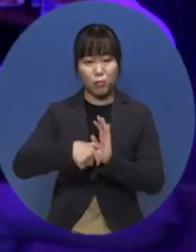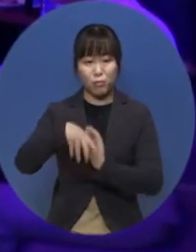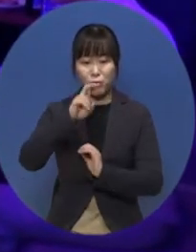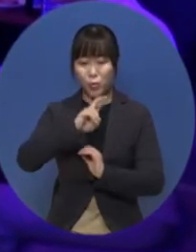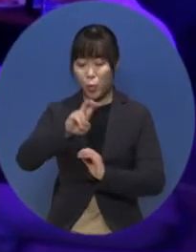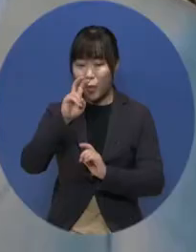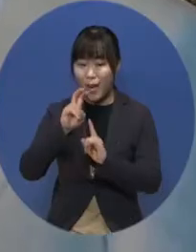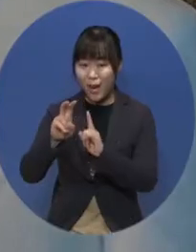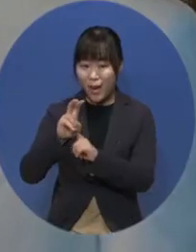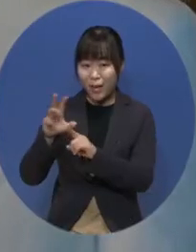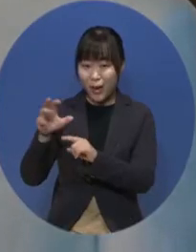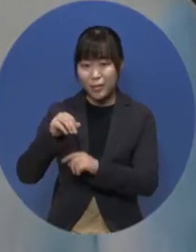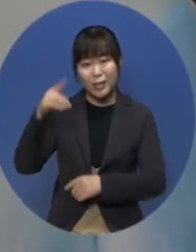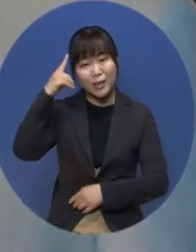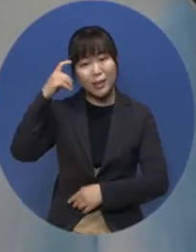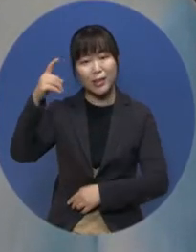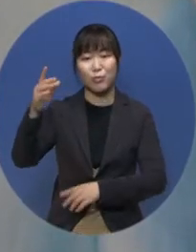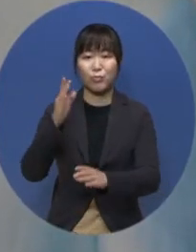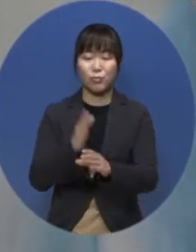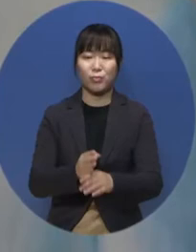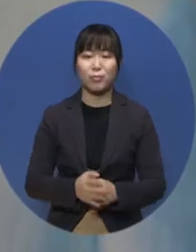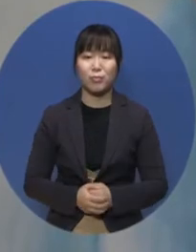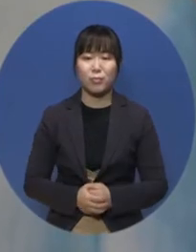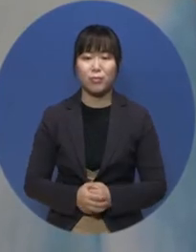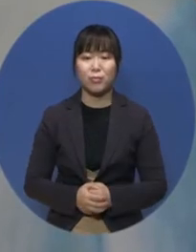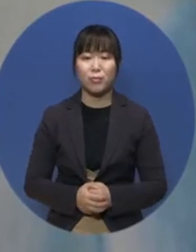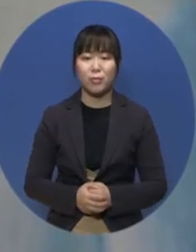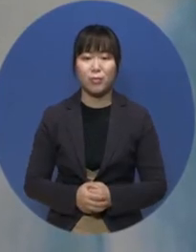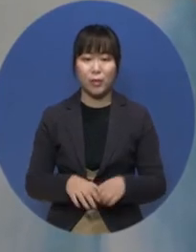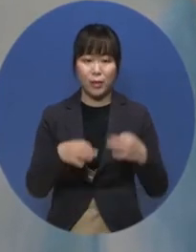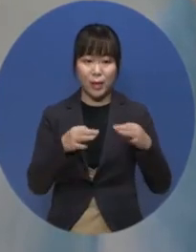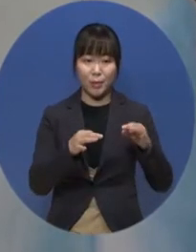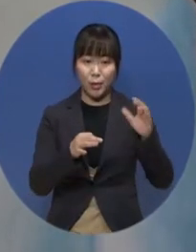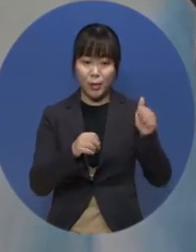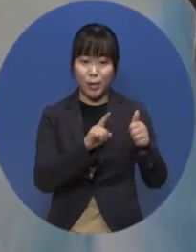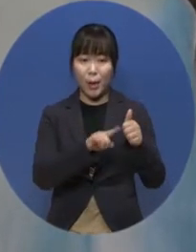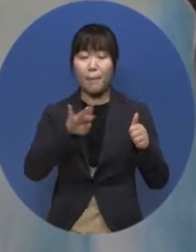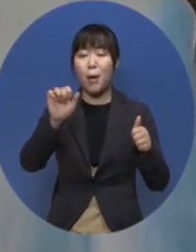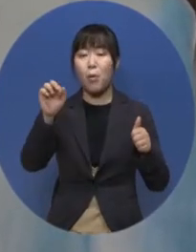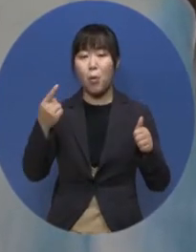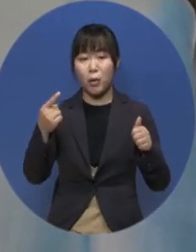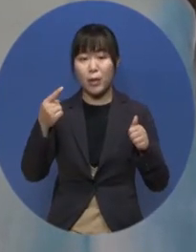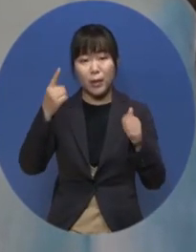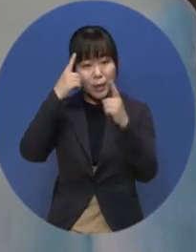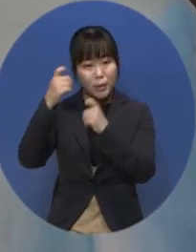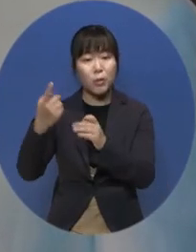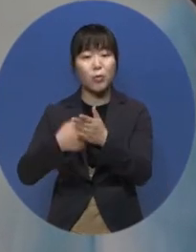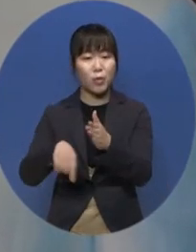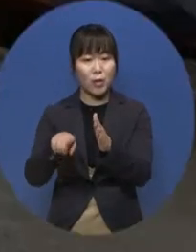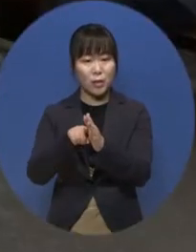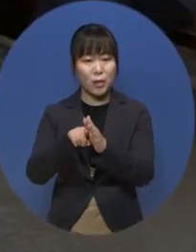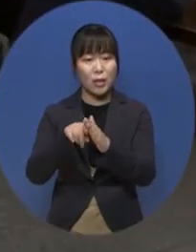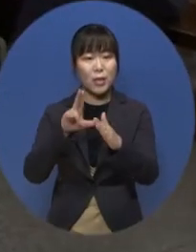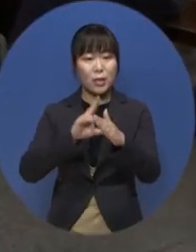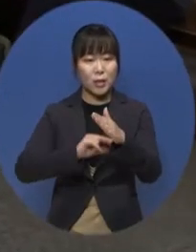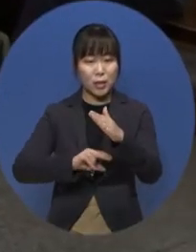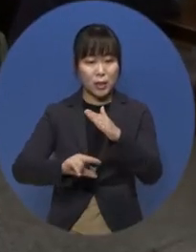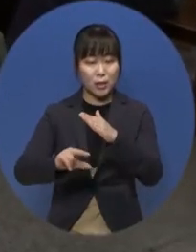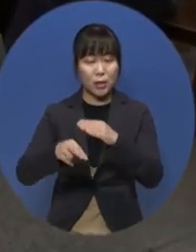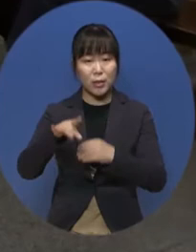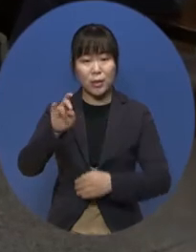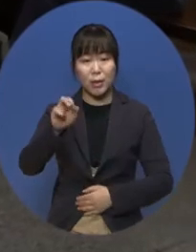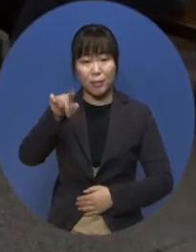글을 쓰시고 있다고 전했습니다 김석한 의장은 배우를 기념하기 위해 지하철 삼각지역 에